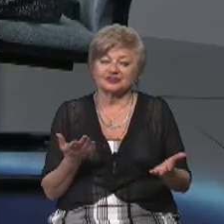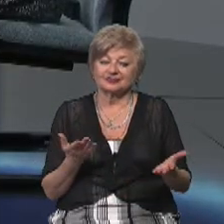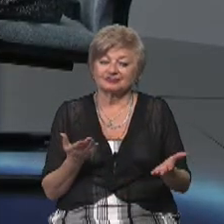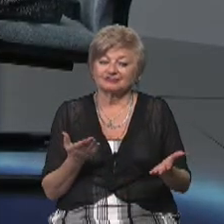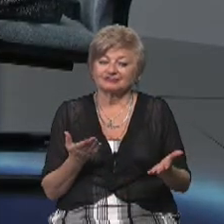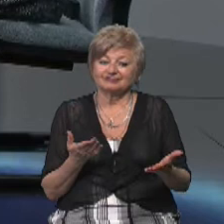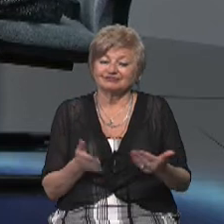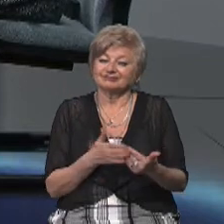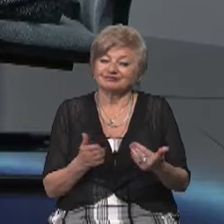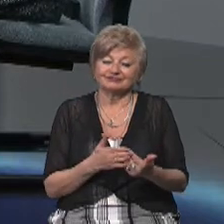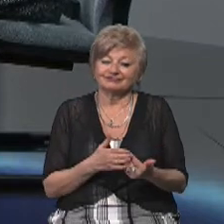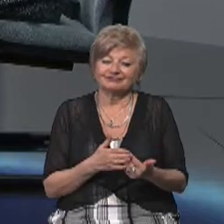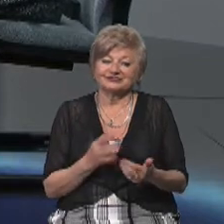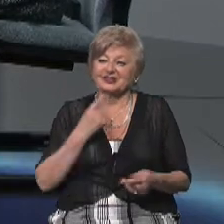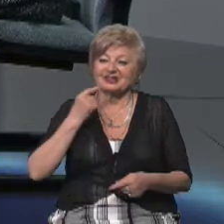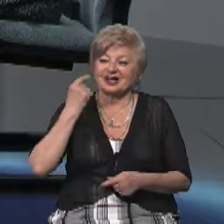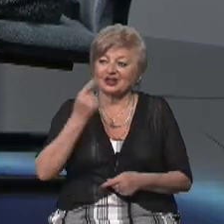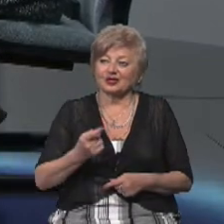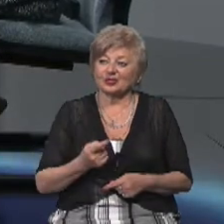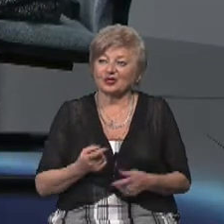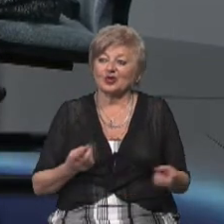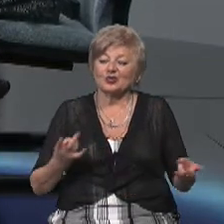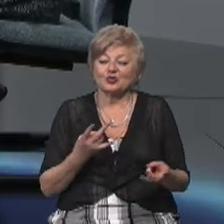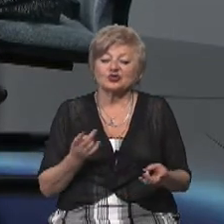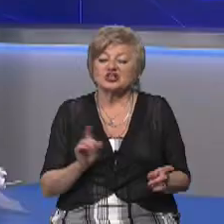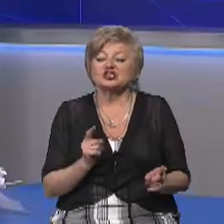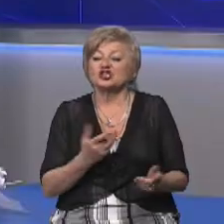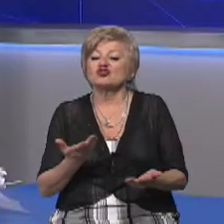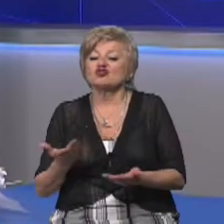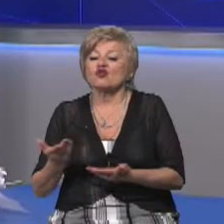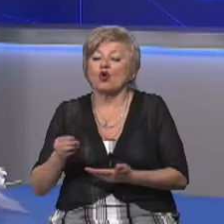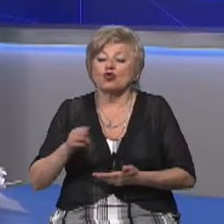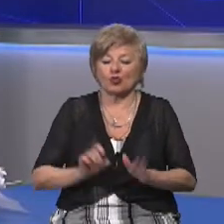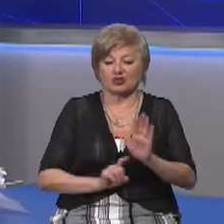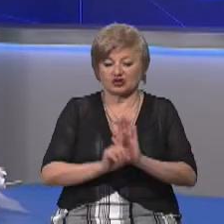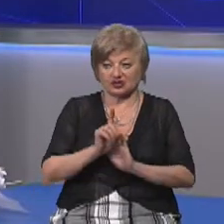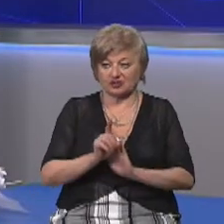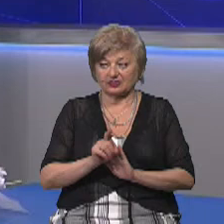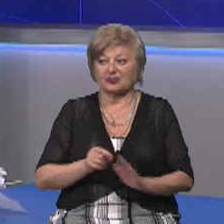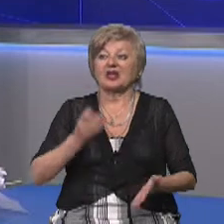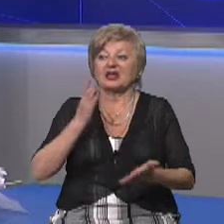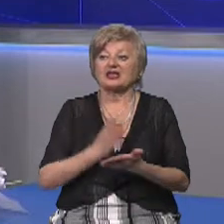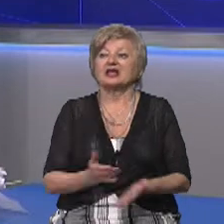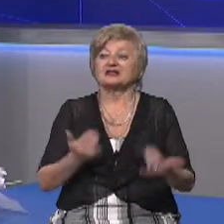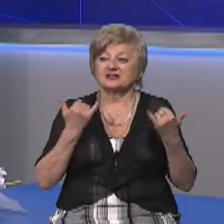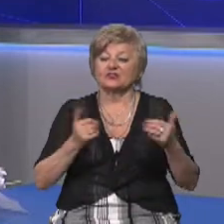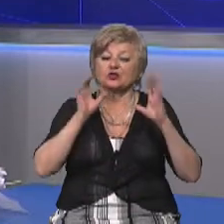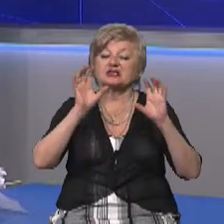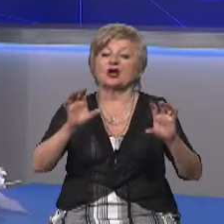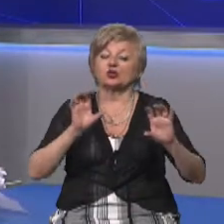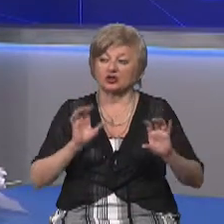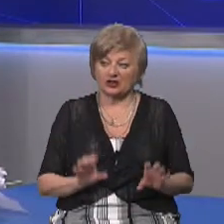Так, починати треба хоча б справедливого. Хоча б чогось, та, чогось стартувати необхідно. Дивіться, сьогодні є